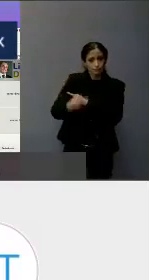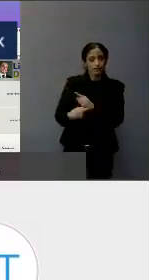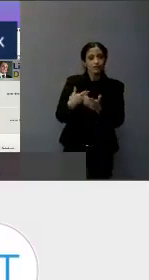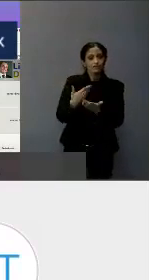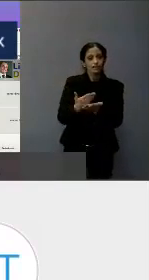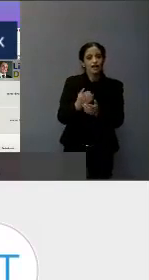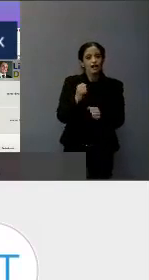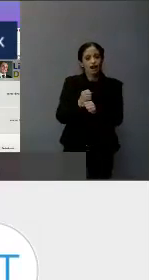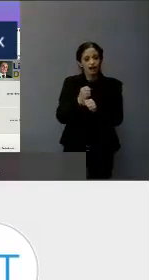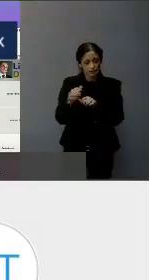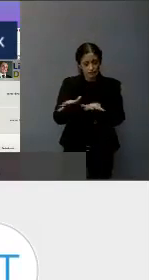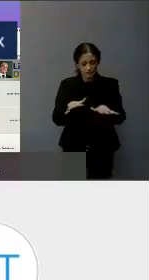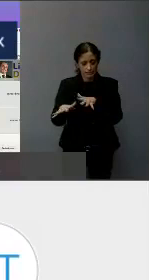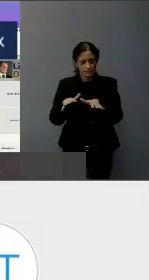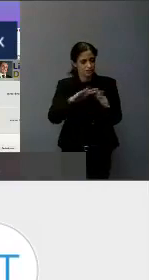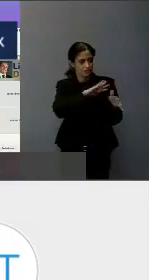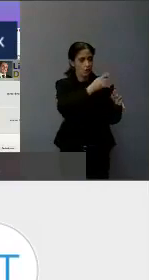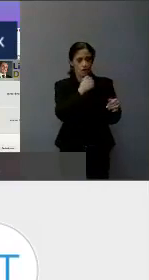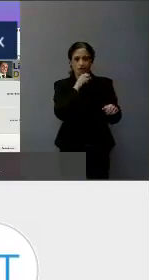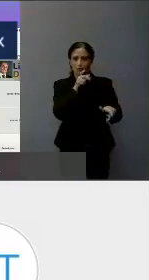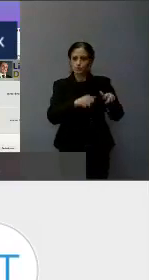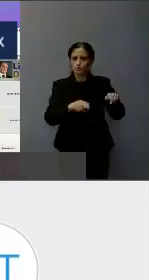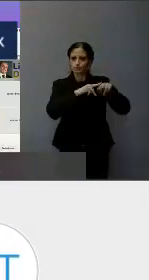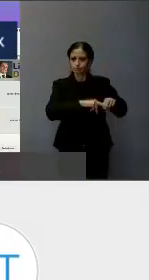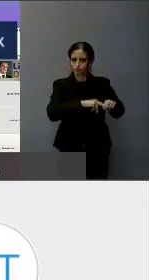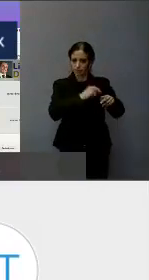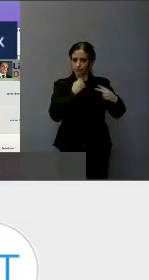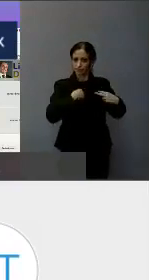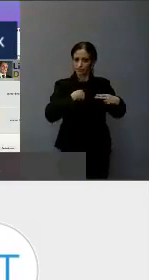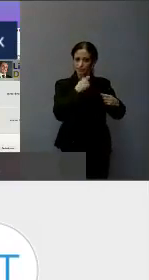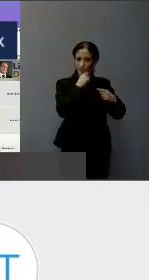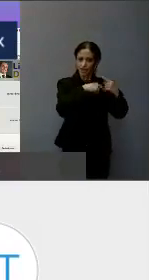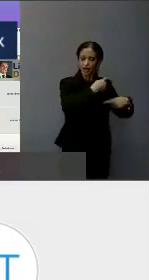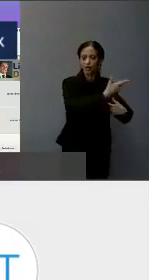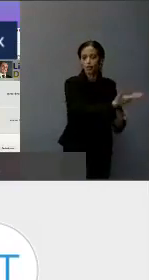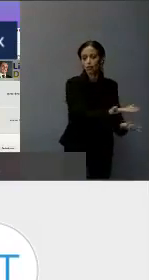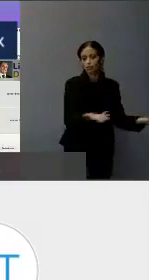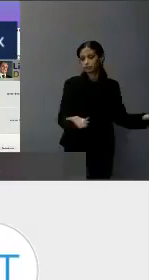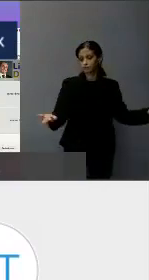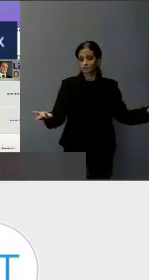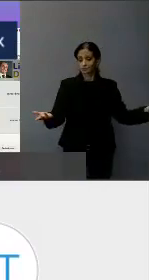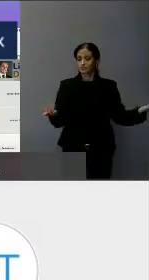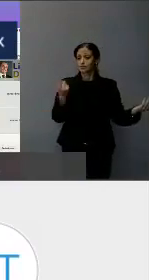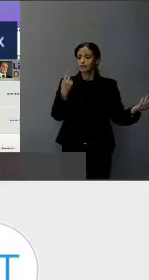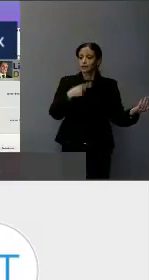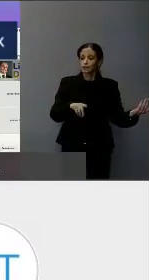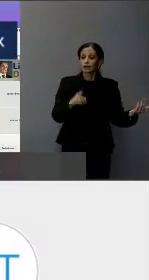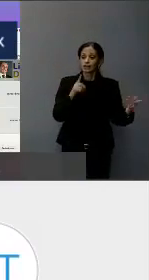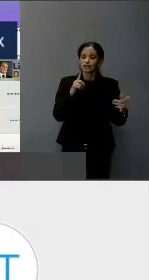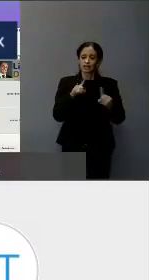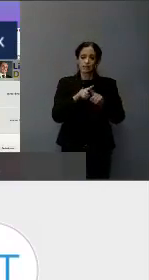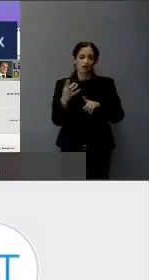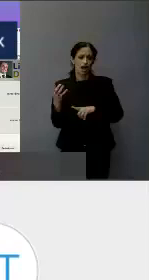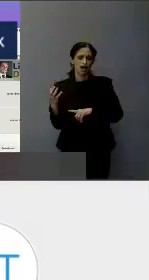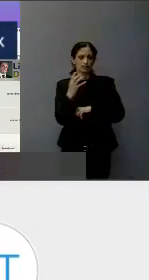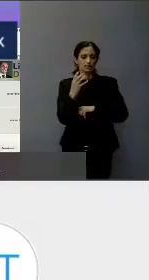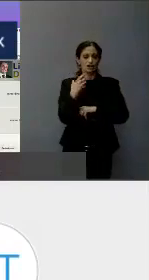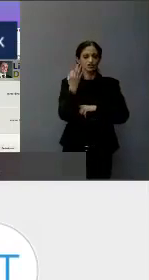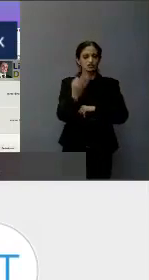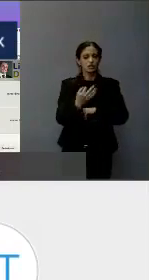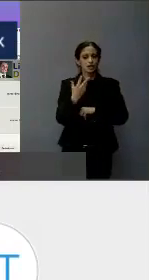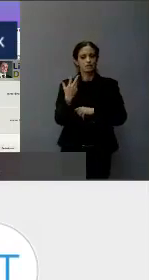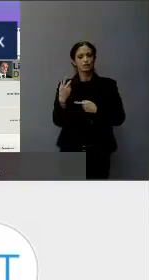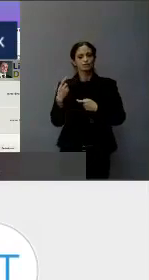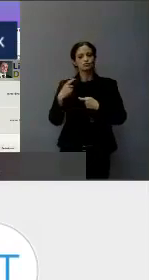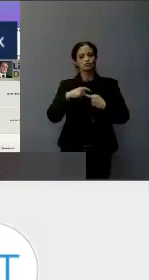quella collina che adesso è abbandonata a se stessa e l'attacco è l'attacco sempre sociale che